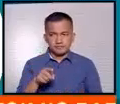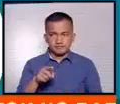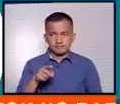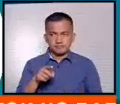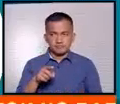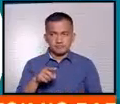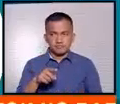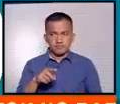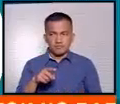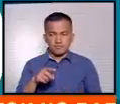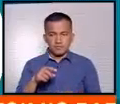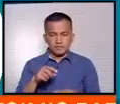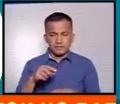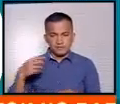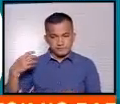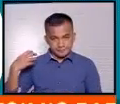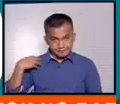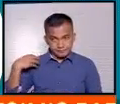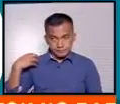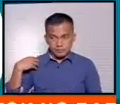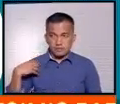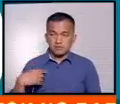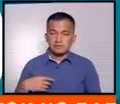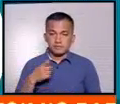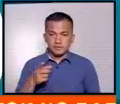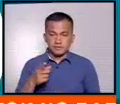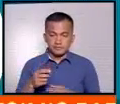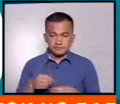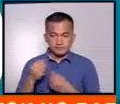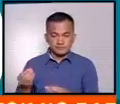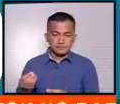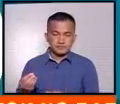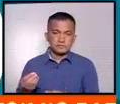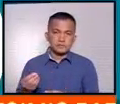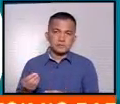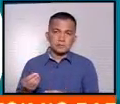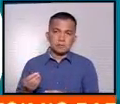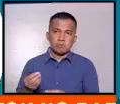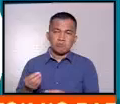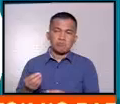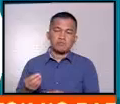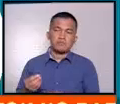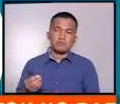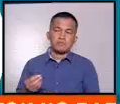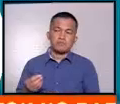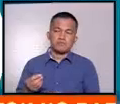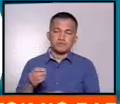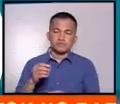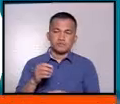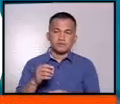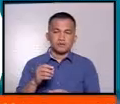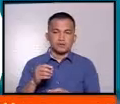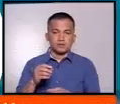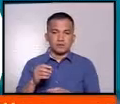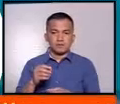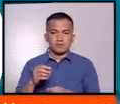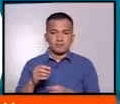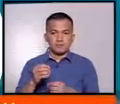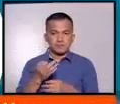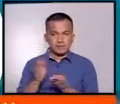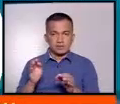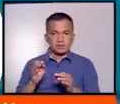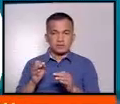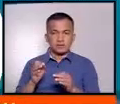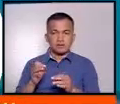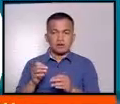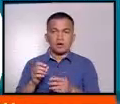mga employer na binibigyan po ng board and lodging ang kanilang mga